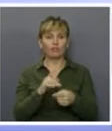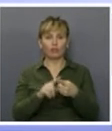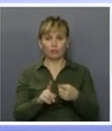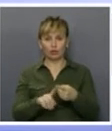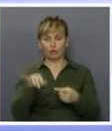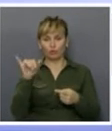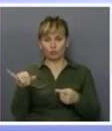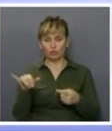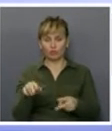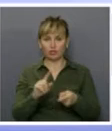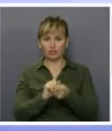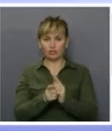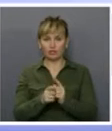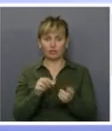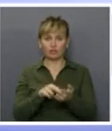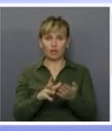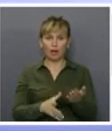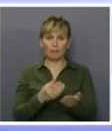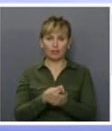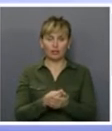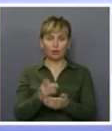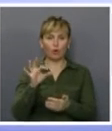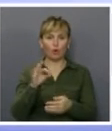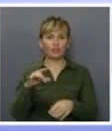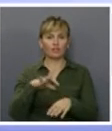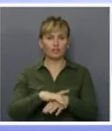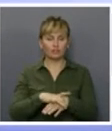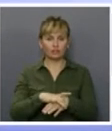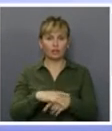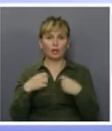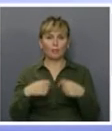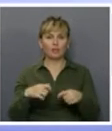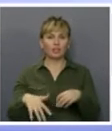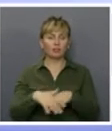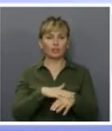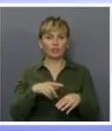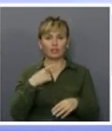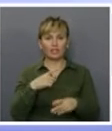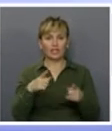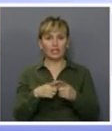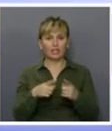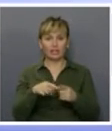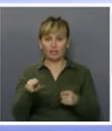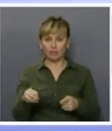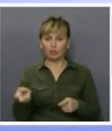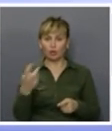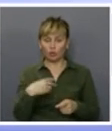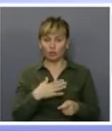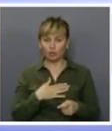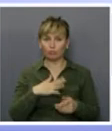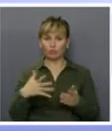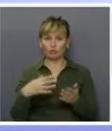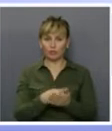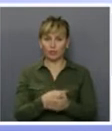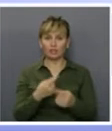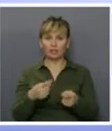них дифференцированная оплата, и они фактически продают поток. То есть они говорят арендатору, ты приходишь к нам и будешь платить